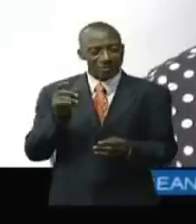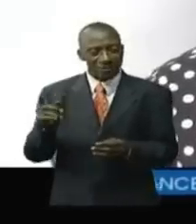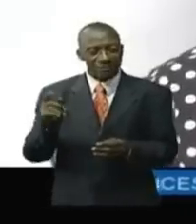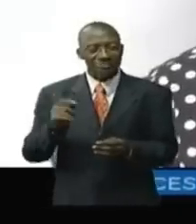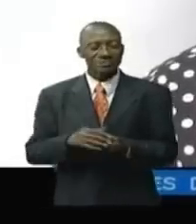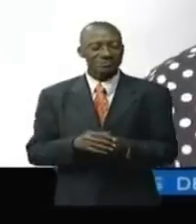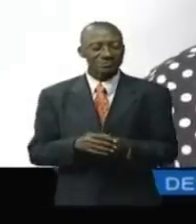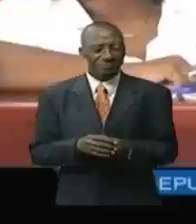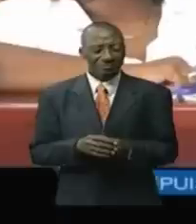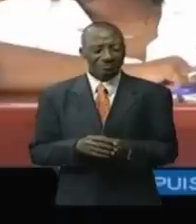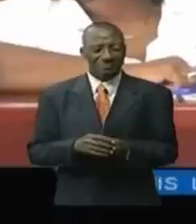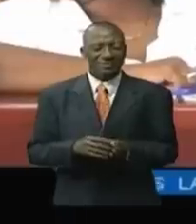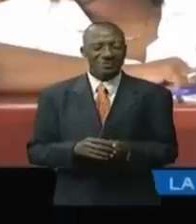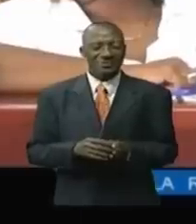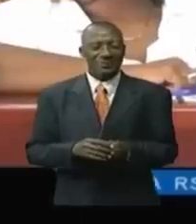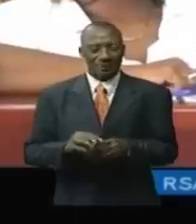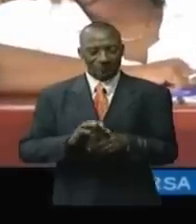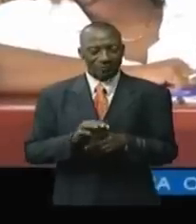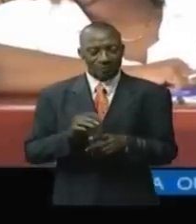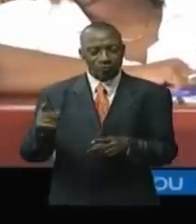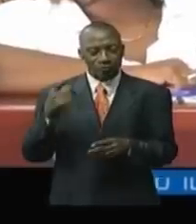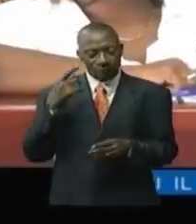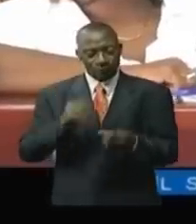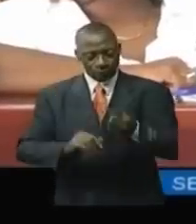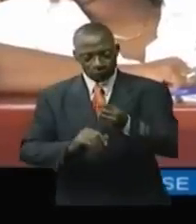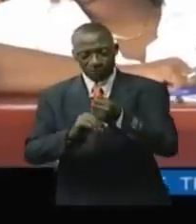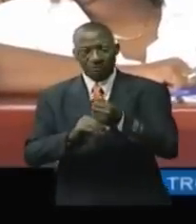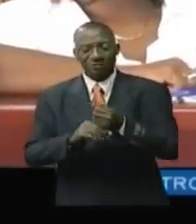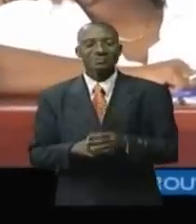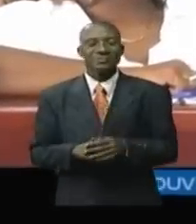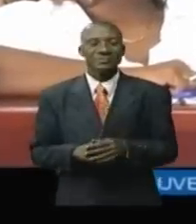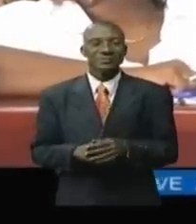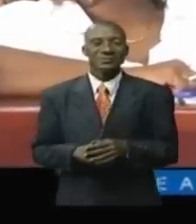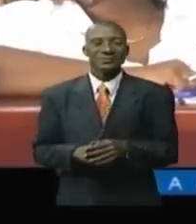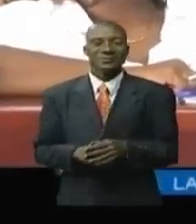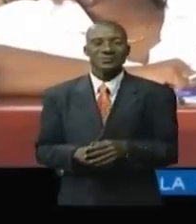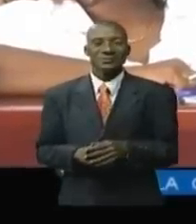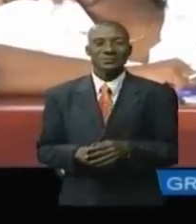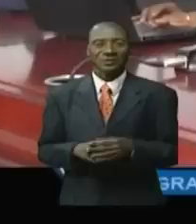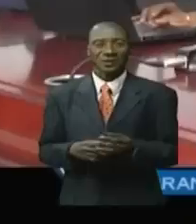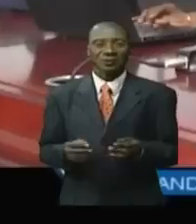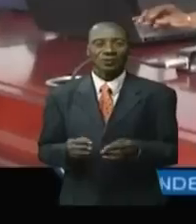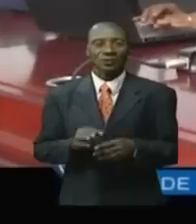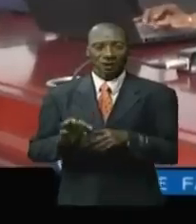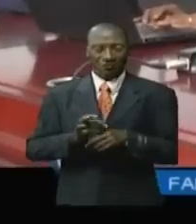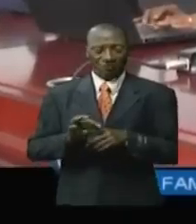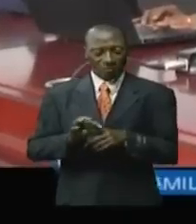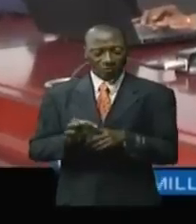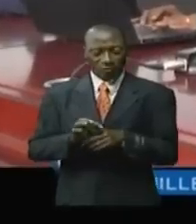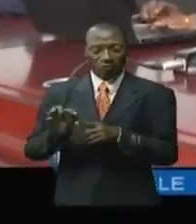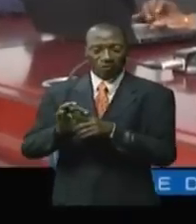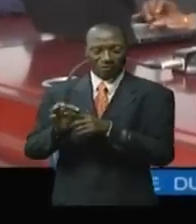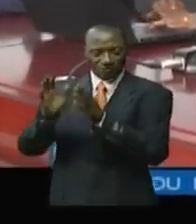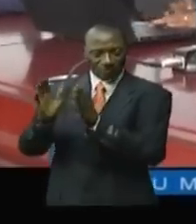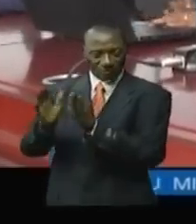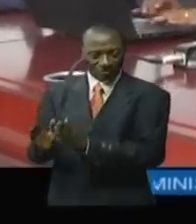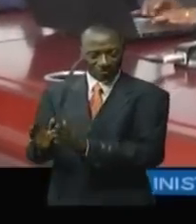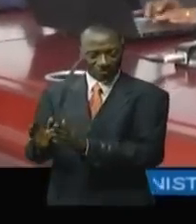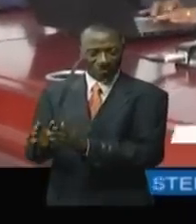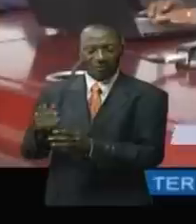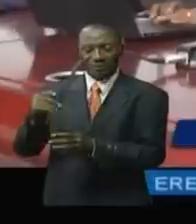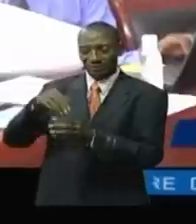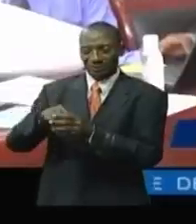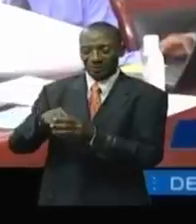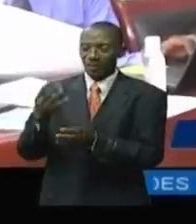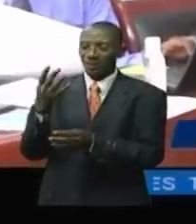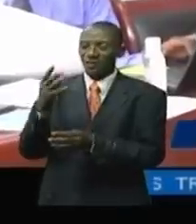et directives de la formation continue. Les livrables produits seront utilisés pour la formation des formateurs dans les quatre zones de santé